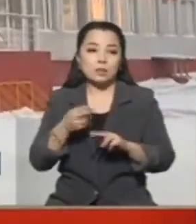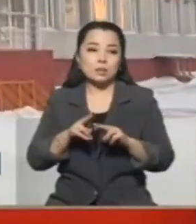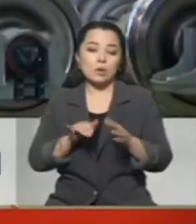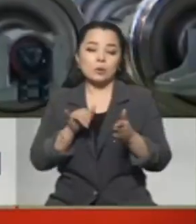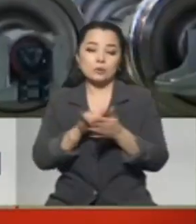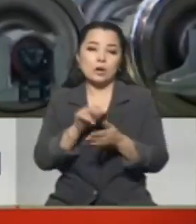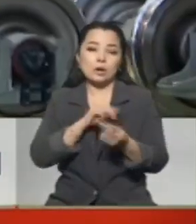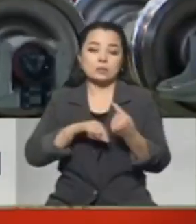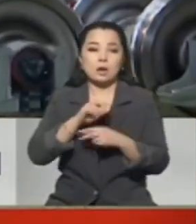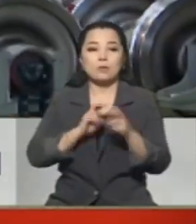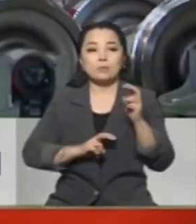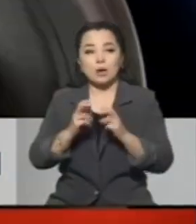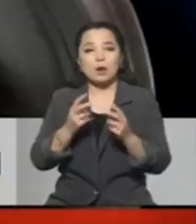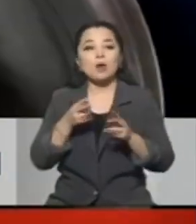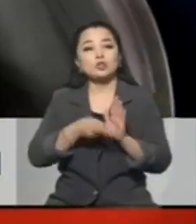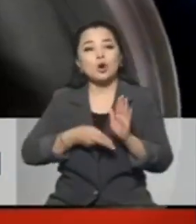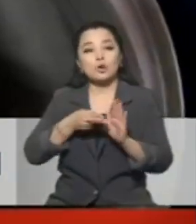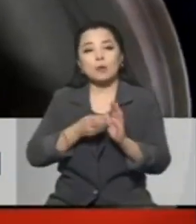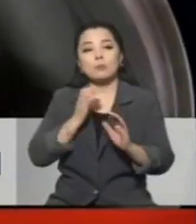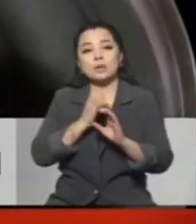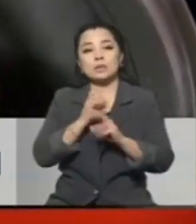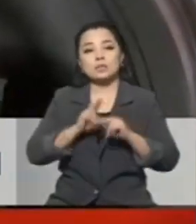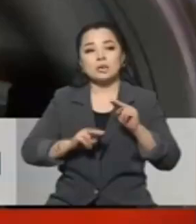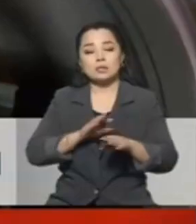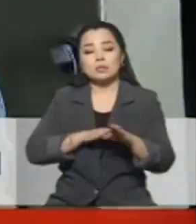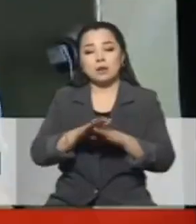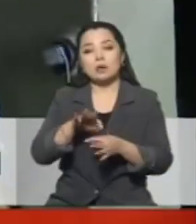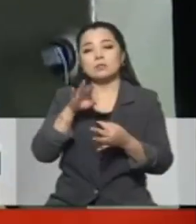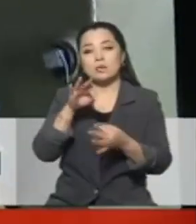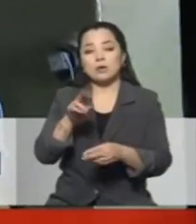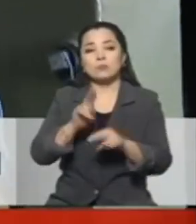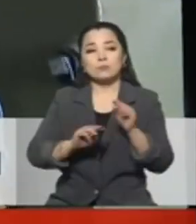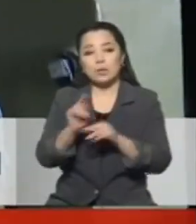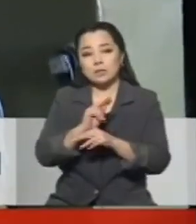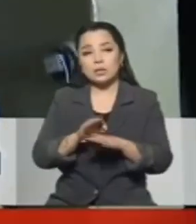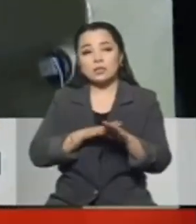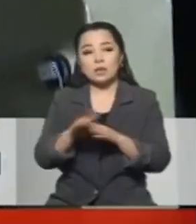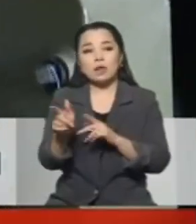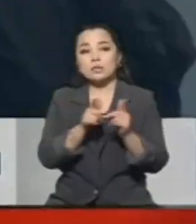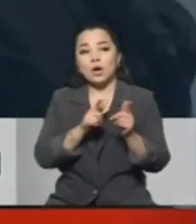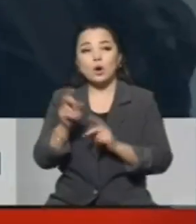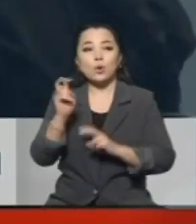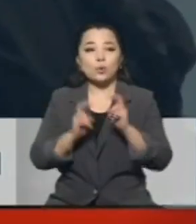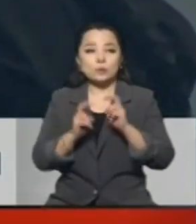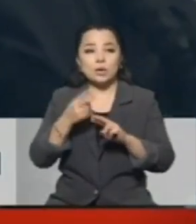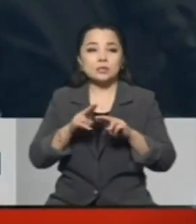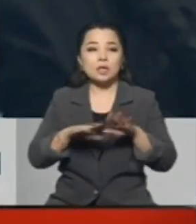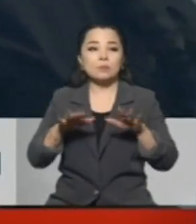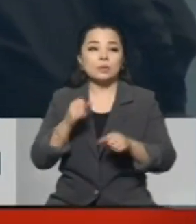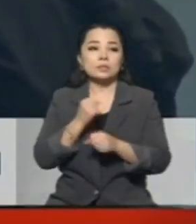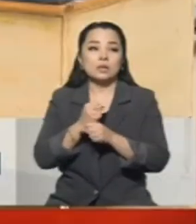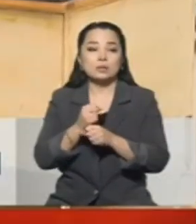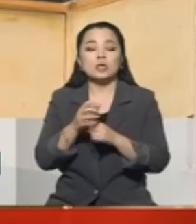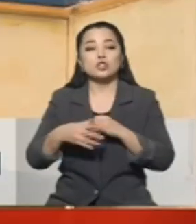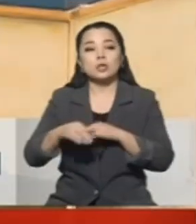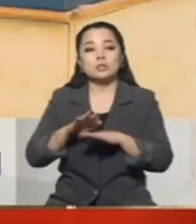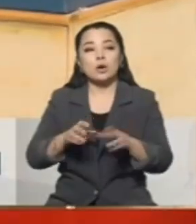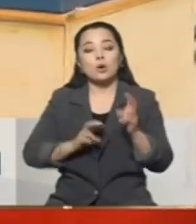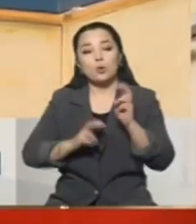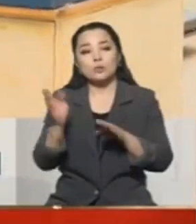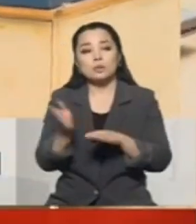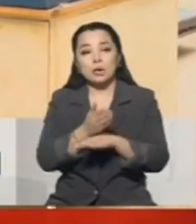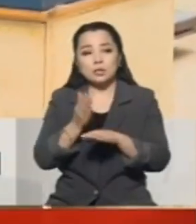ірі кәсіпорын локомотив құрастыру зауыты. Қаңылтырды дәнекерлеуден бастап, дайын өнімге дейін осы жерде жасалады. Жергілікті өнім